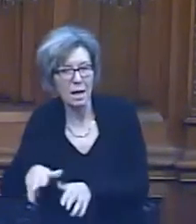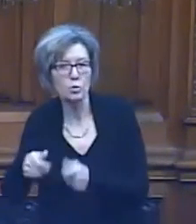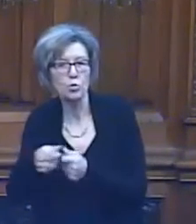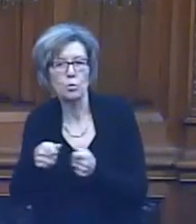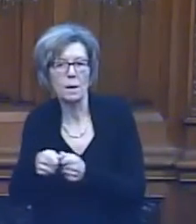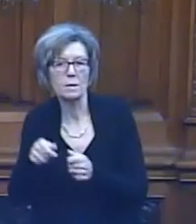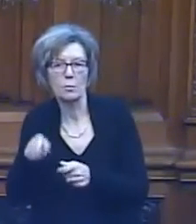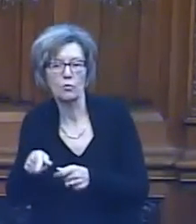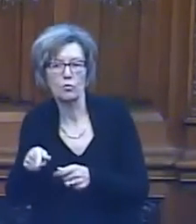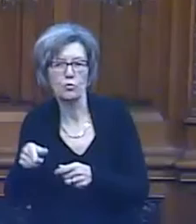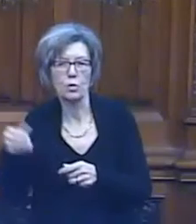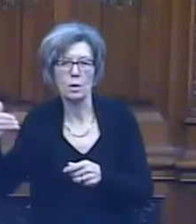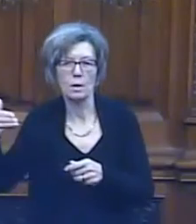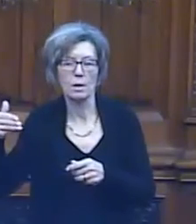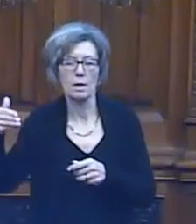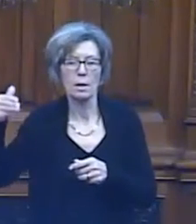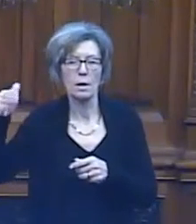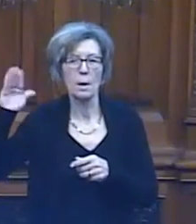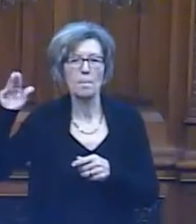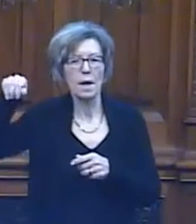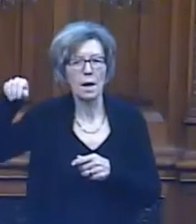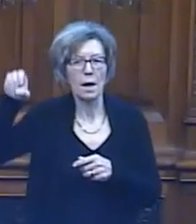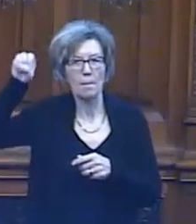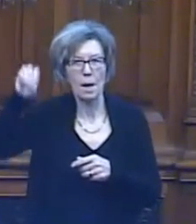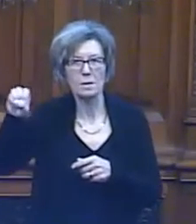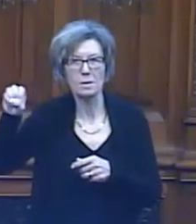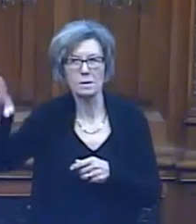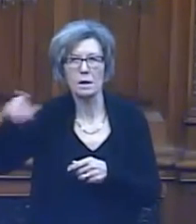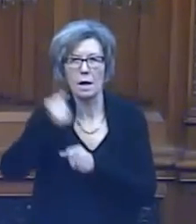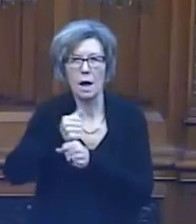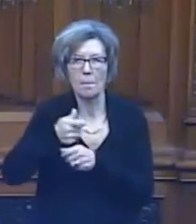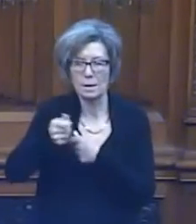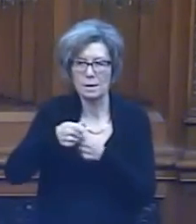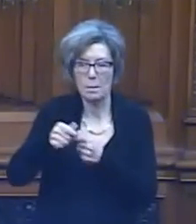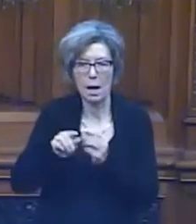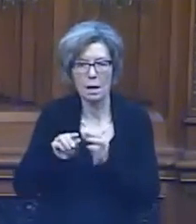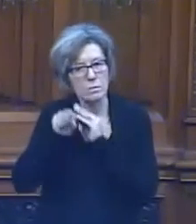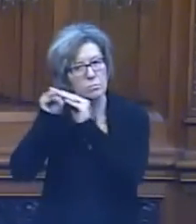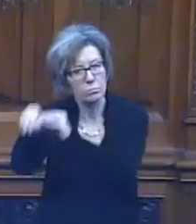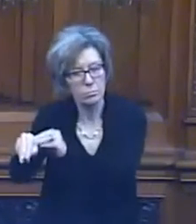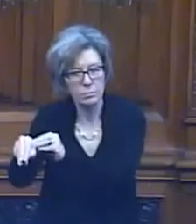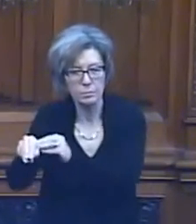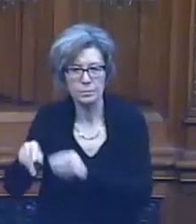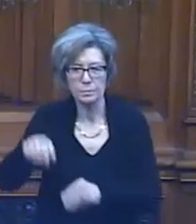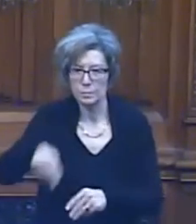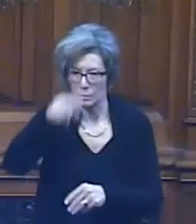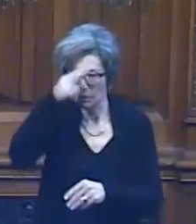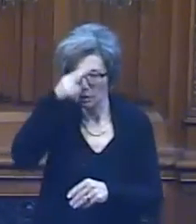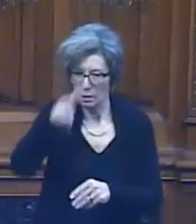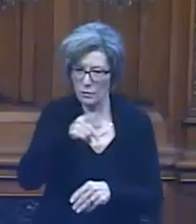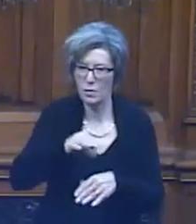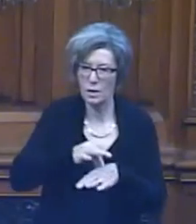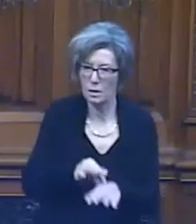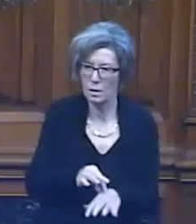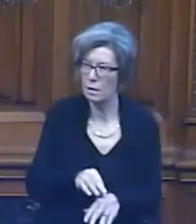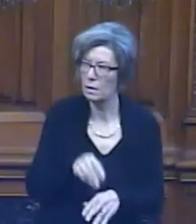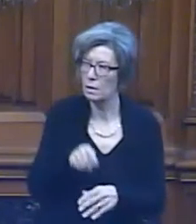Integrationsmaßnahme für BMS-Bezieher in den Arbeitsmarkt. Und in Wien hat es seit Einführung